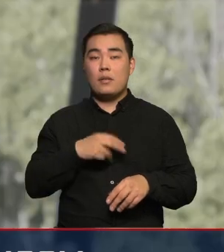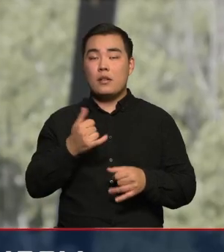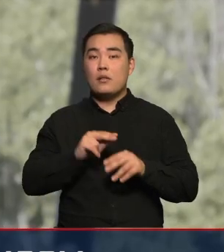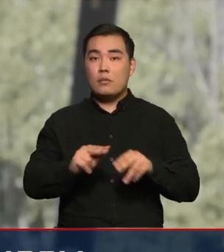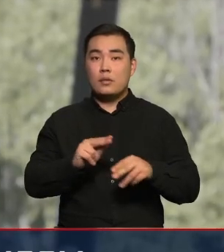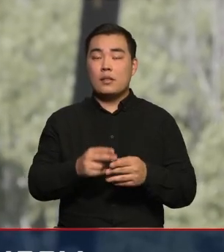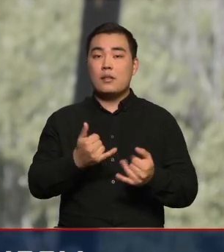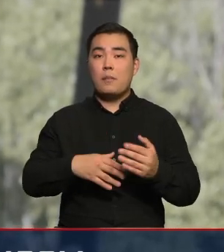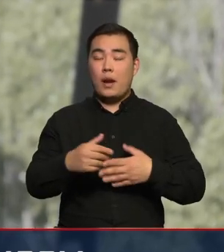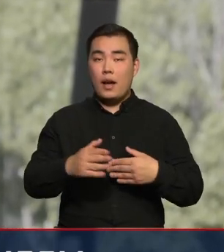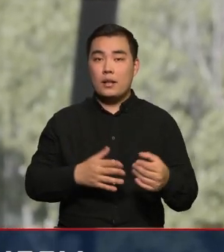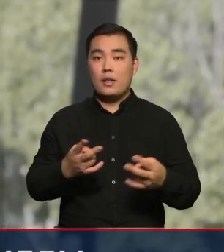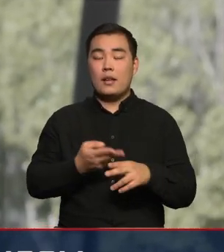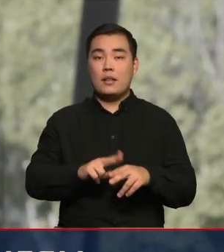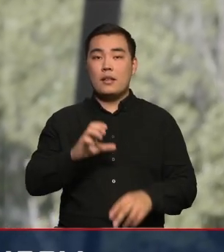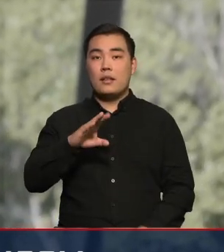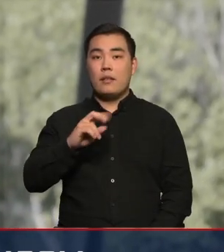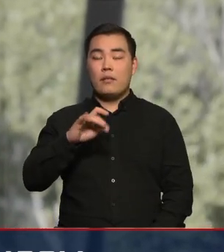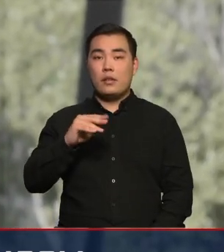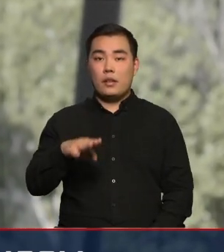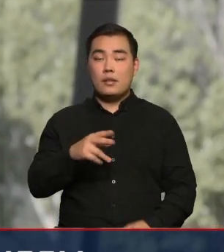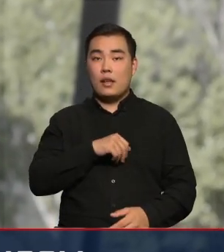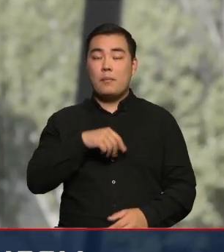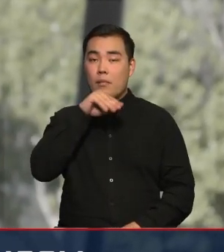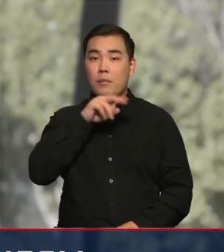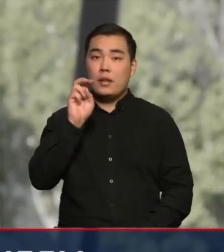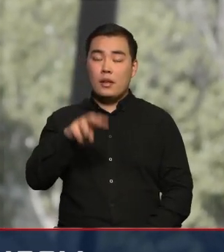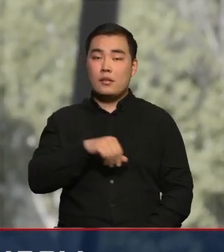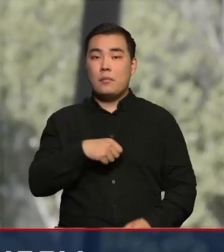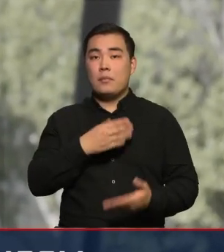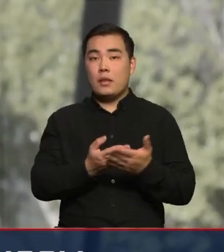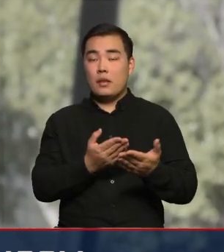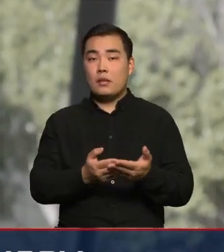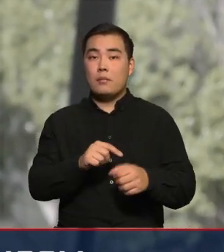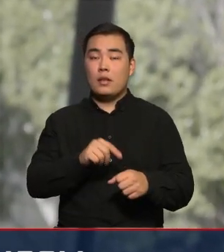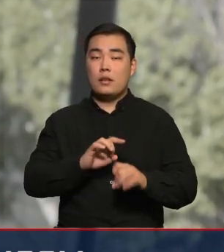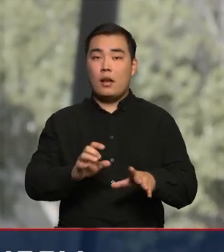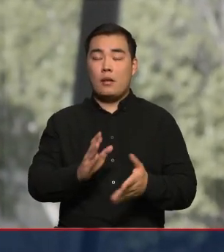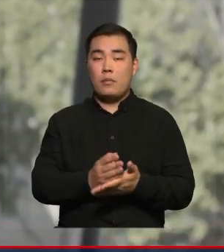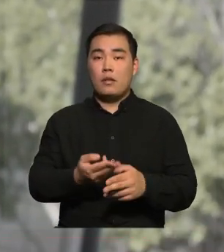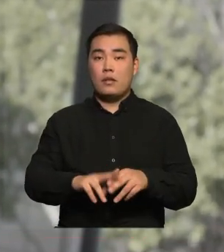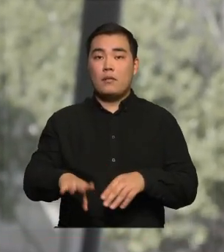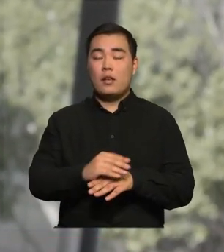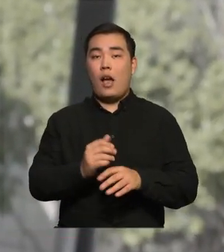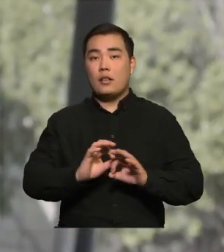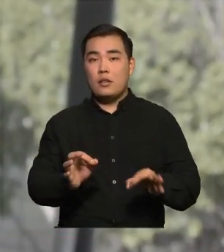беру. Стэнфордтың мамандары келіп соғанға сөз пікірлерін айтып жатыр. Оның барлығы өте көп жаңа жақсы мағлұмат.